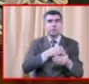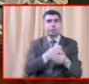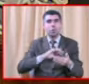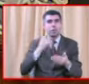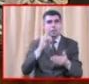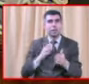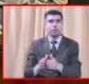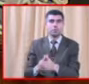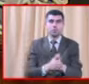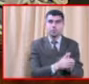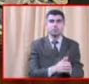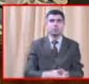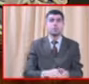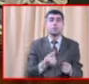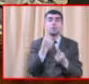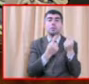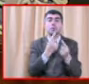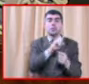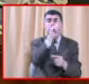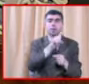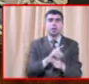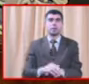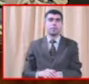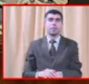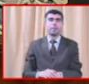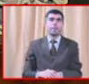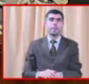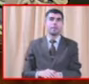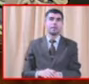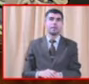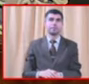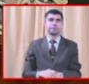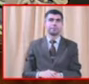المخصص لكم، هل هناك من تعقيب إضافي؟ تفضل السيد نائب.